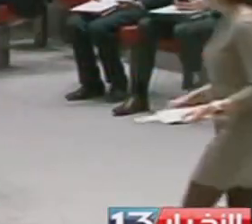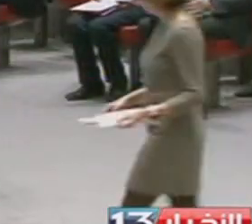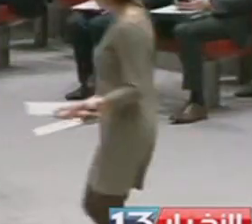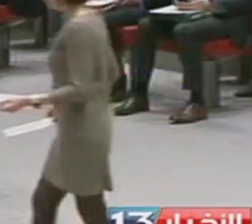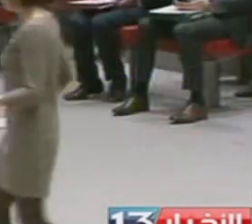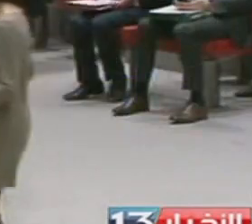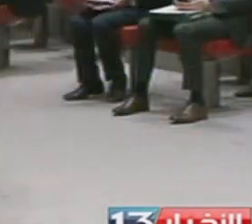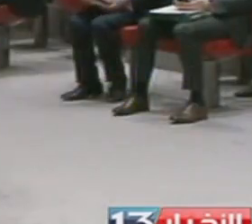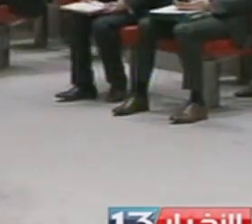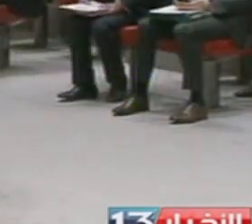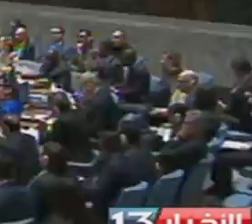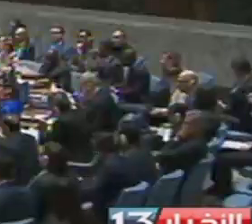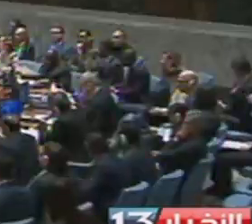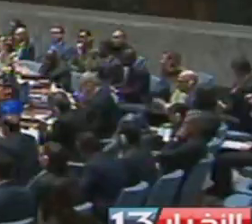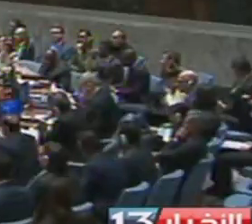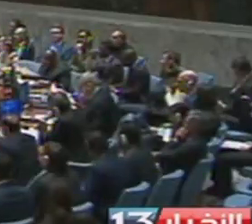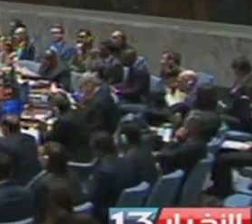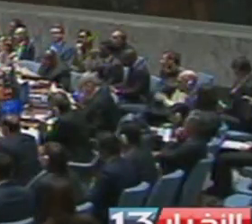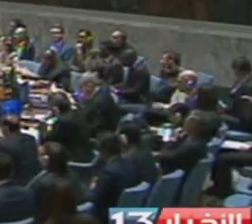بجدية الطرفين في مسار الحوار.